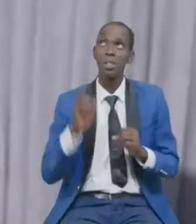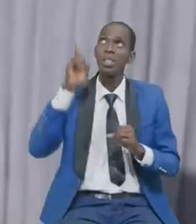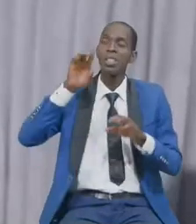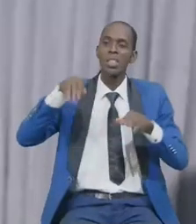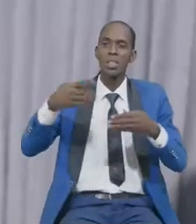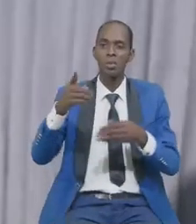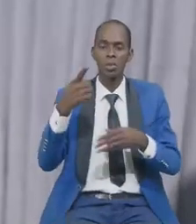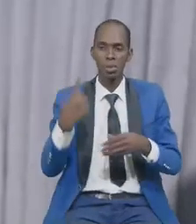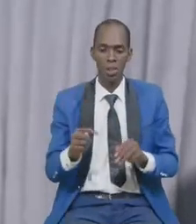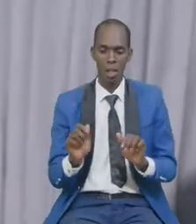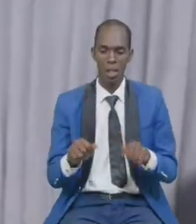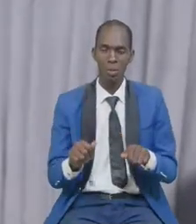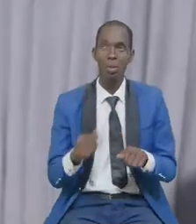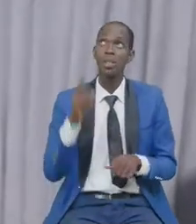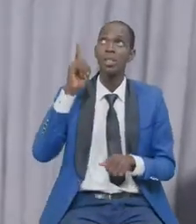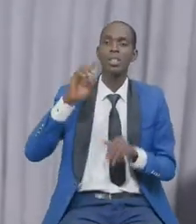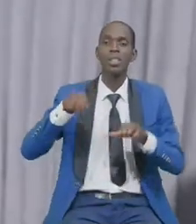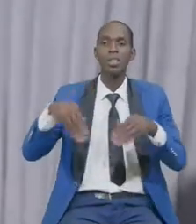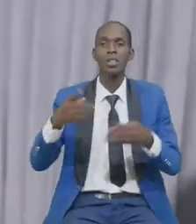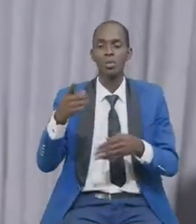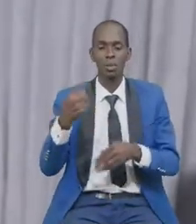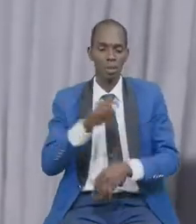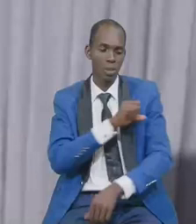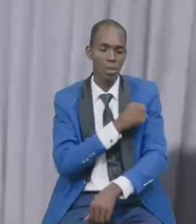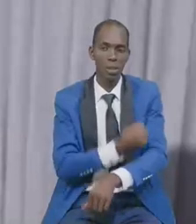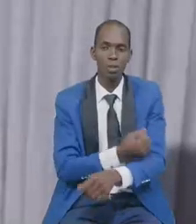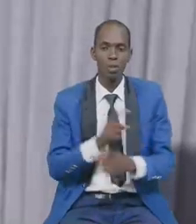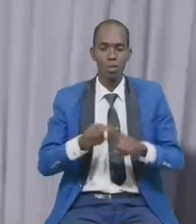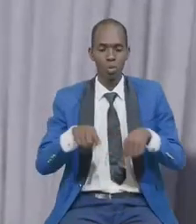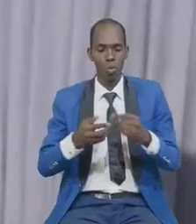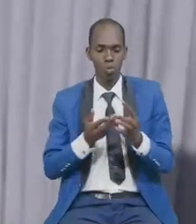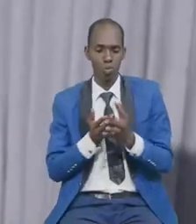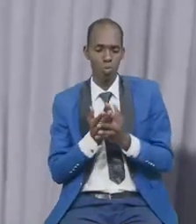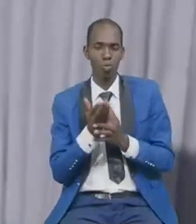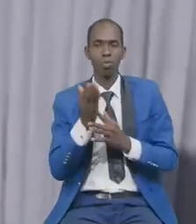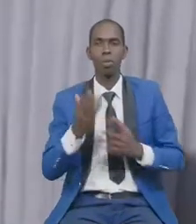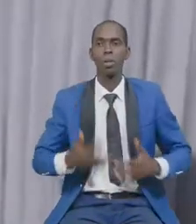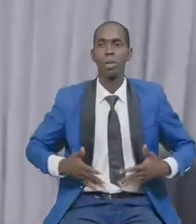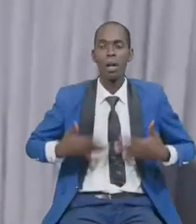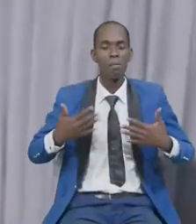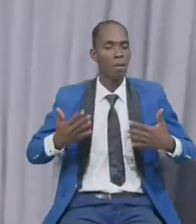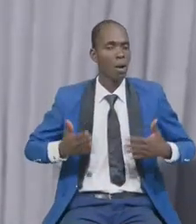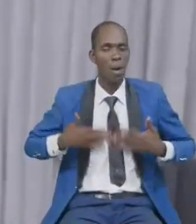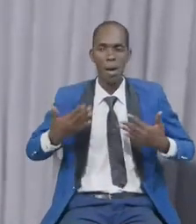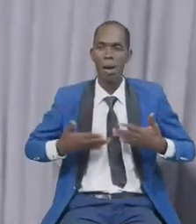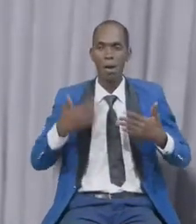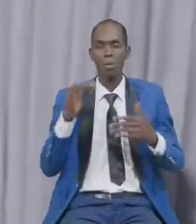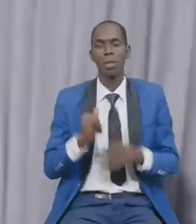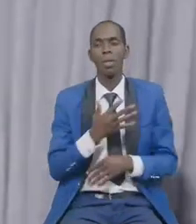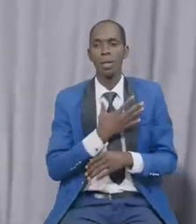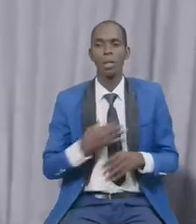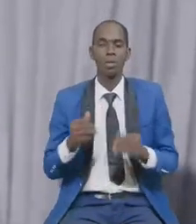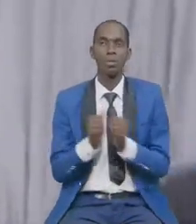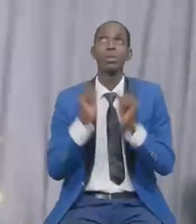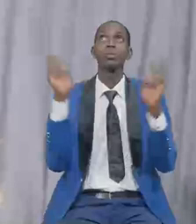il te donnera la force de parcourir la vie heureusement, joyeusement et victorieusement au nom